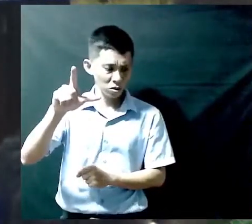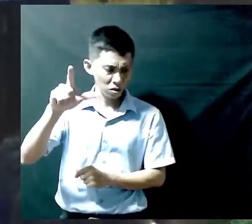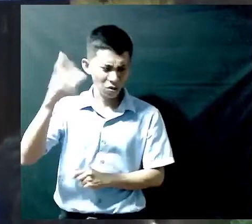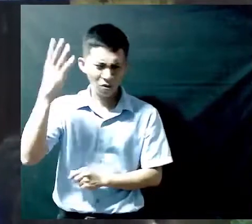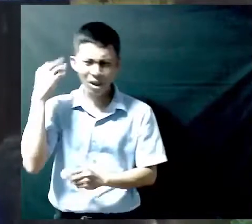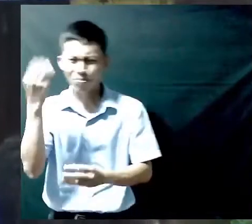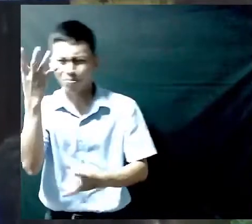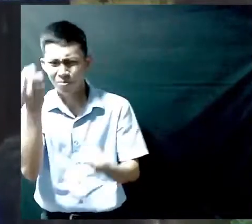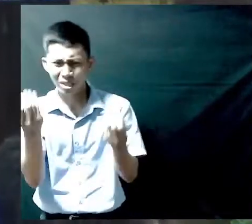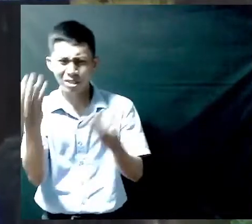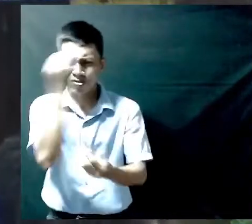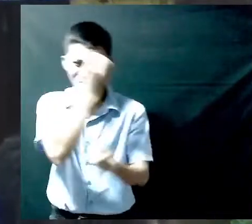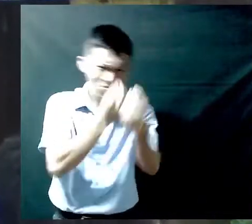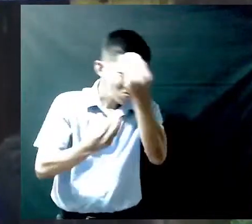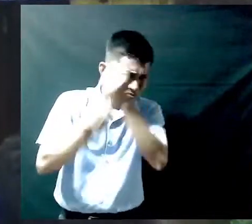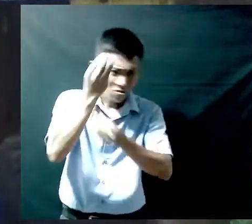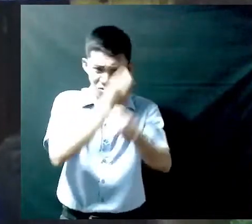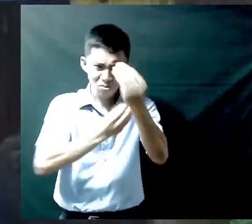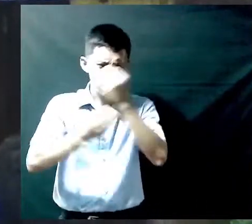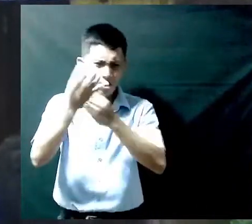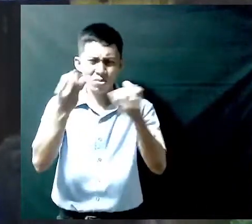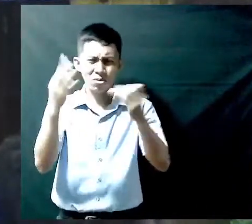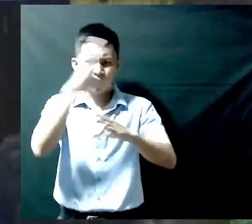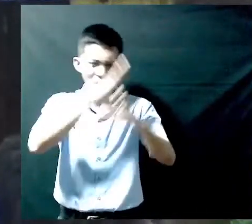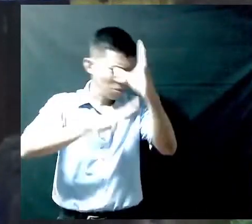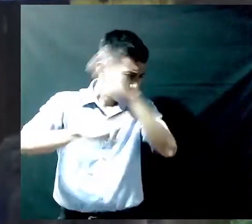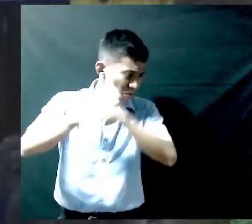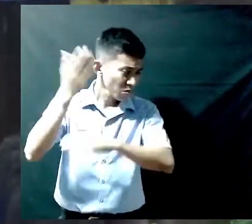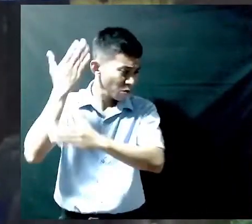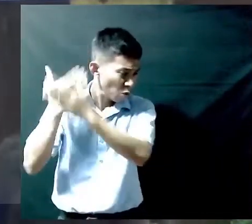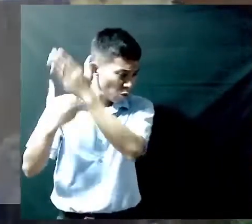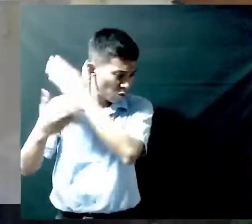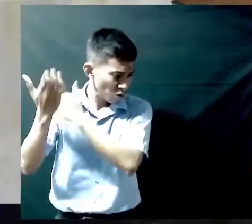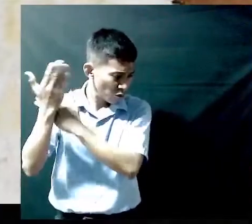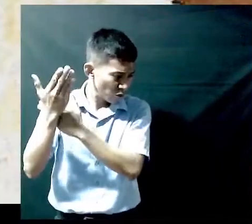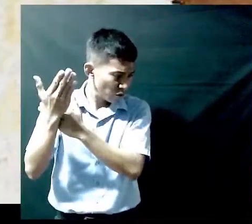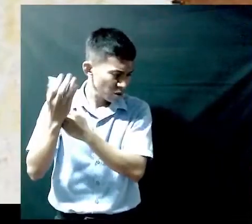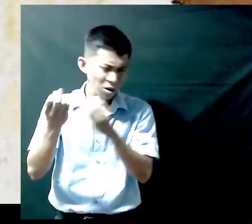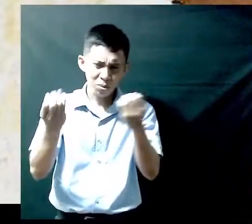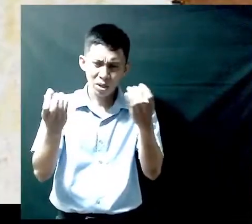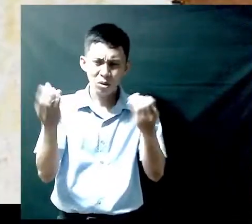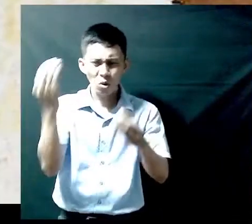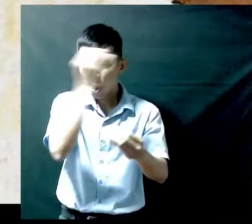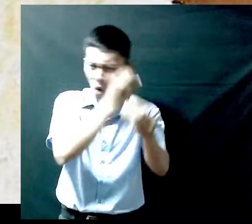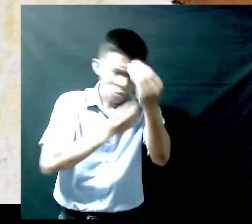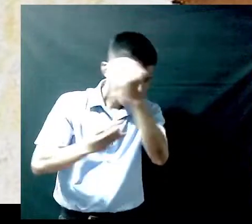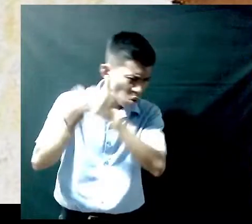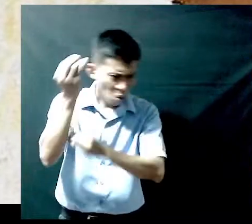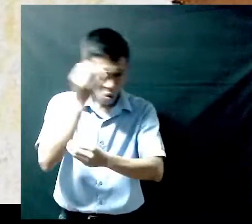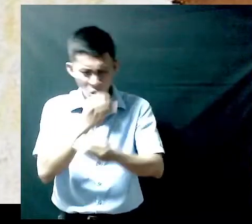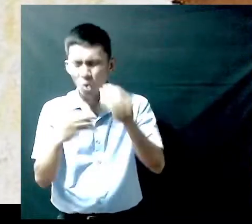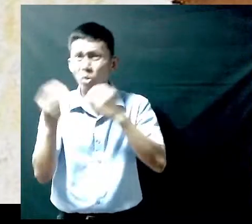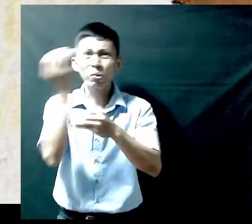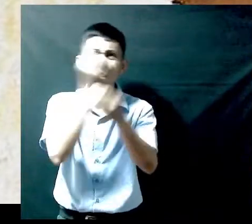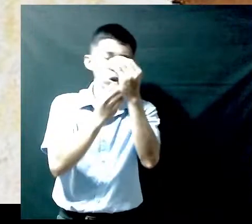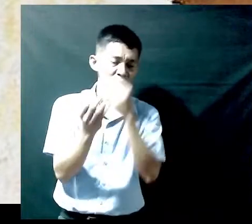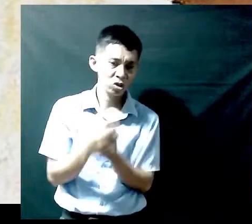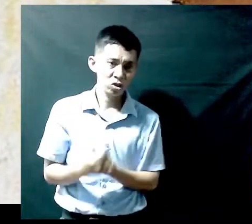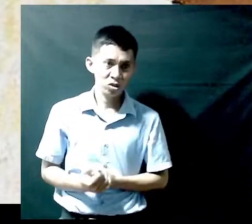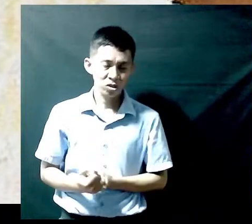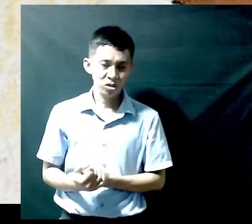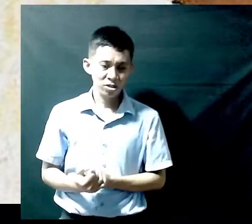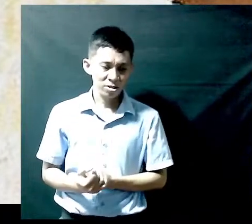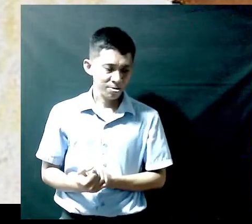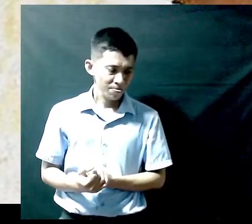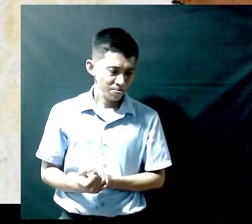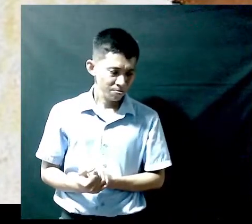chaos and depravity. Nung time na yon, nagkakagulo ang bayang Israel. Bakit?